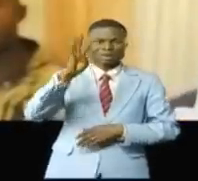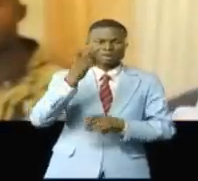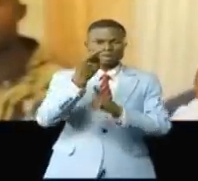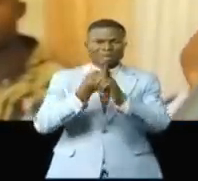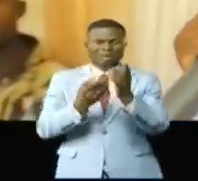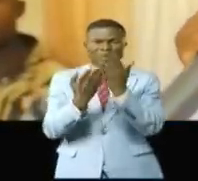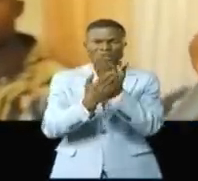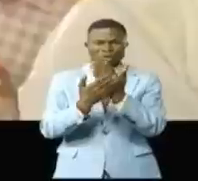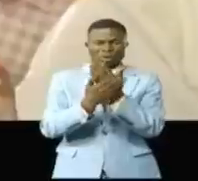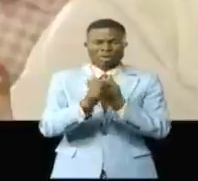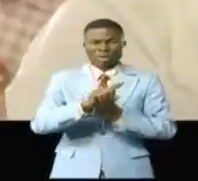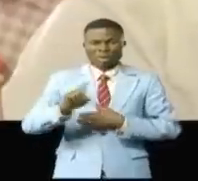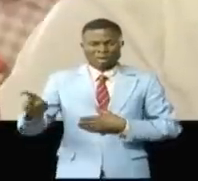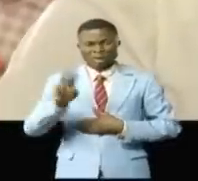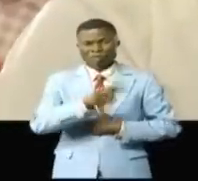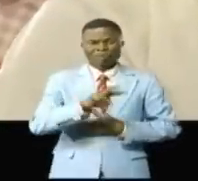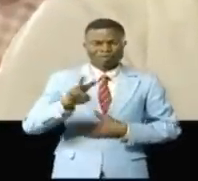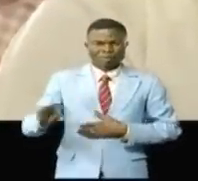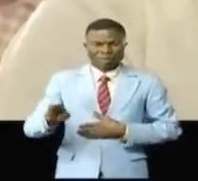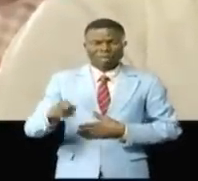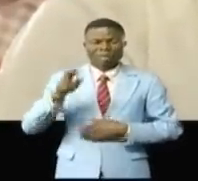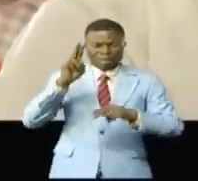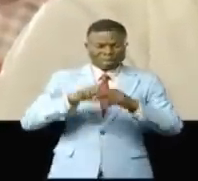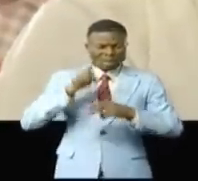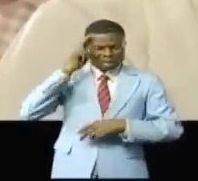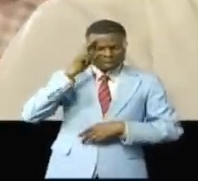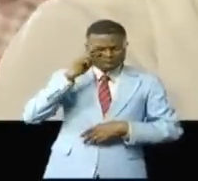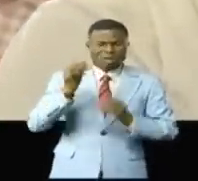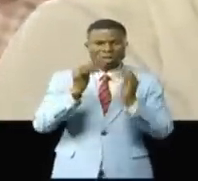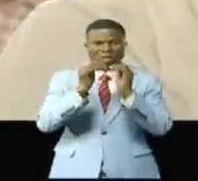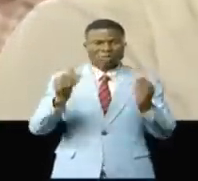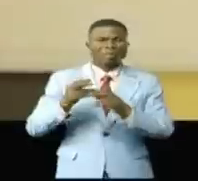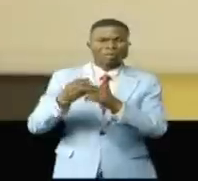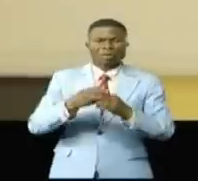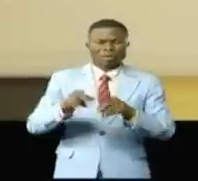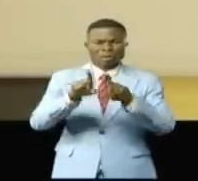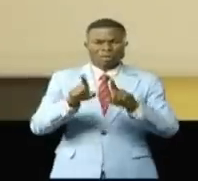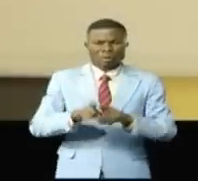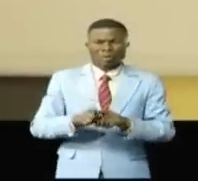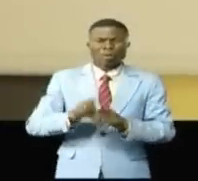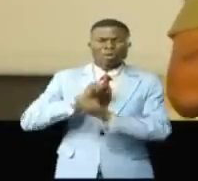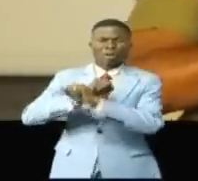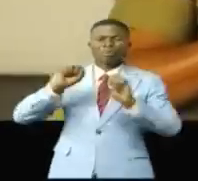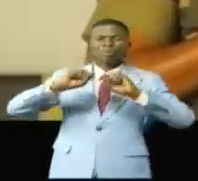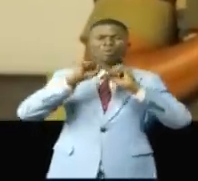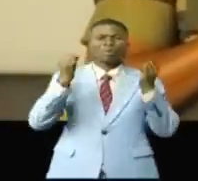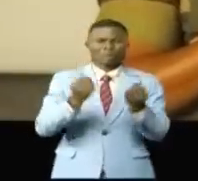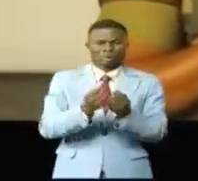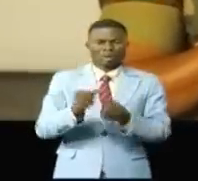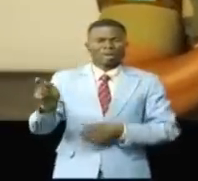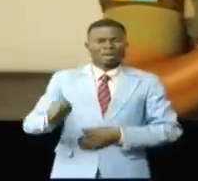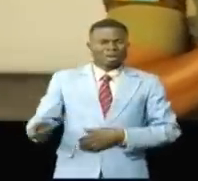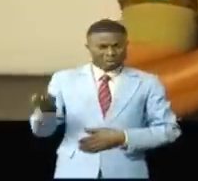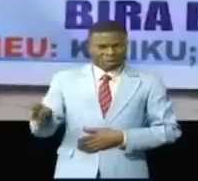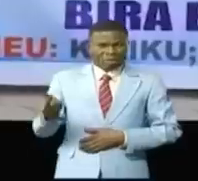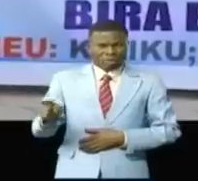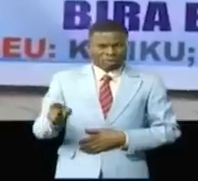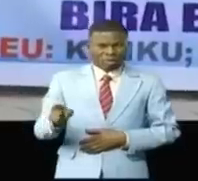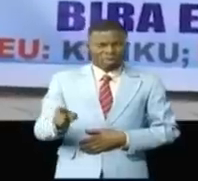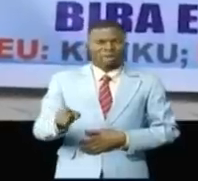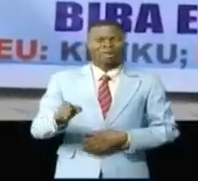communautés Biradirou-Mouehema réfléchissent sur la paix, la sécurité et la coexistence sociale dans ce territoire, ceci